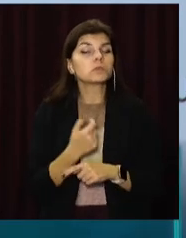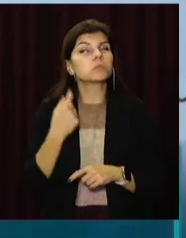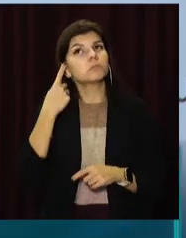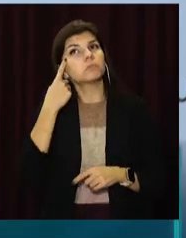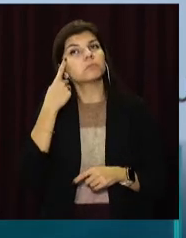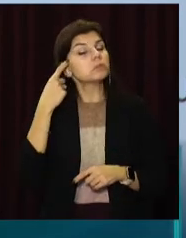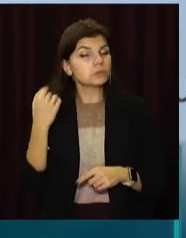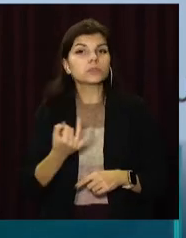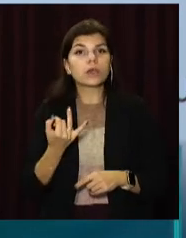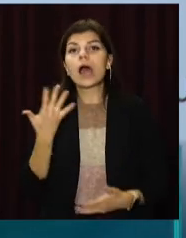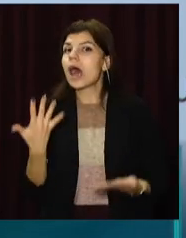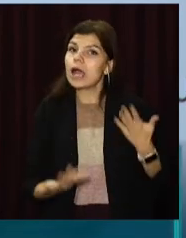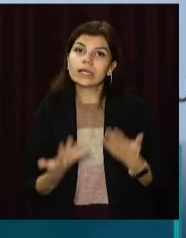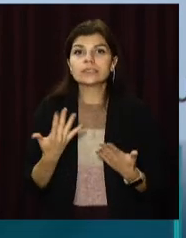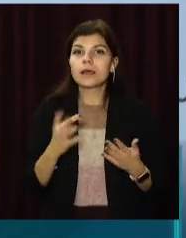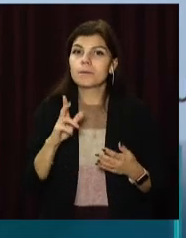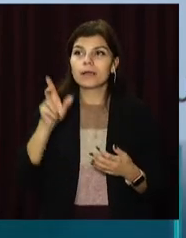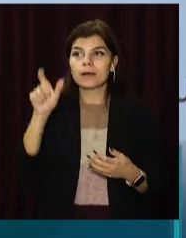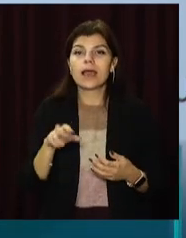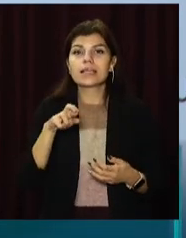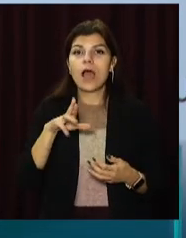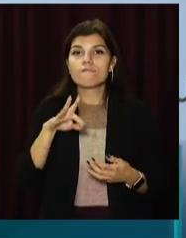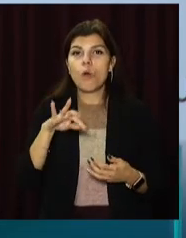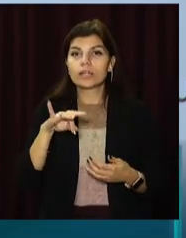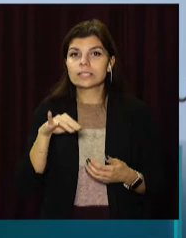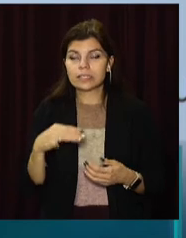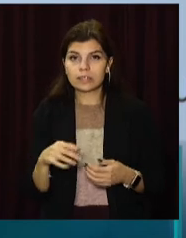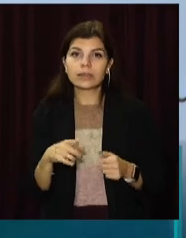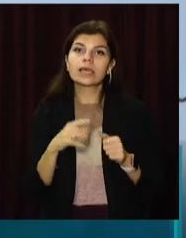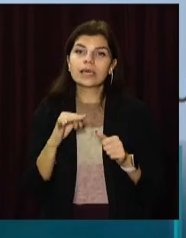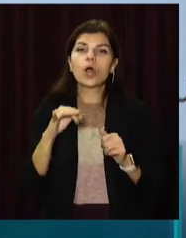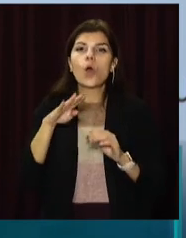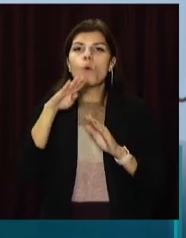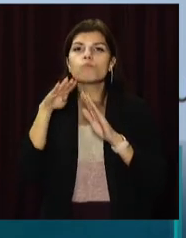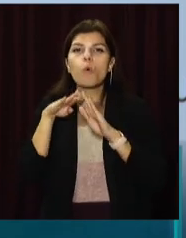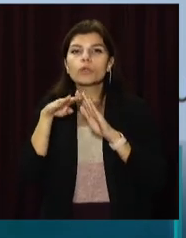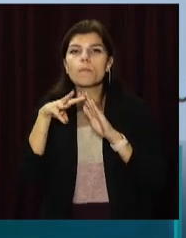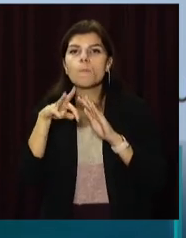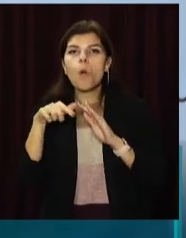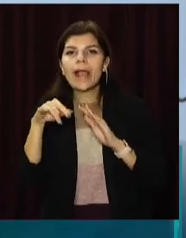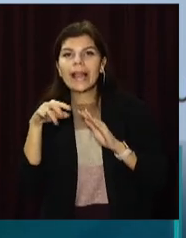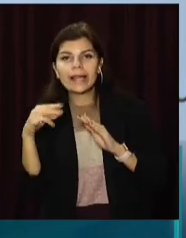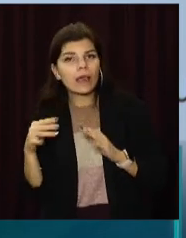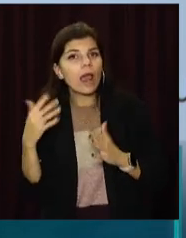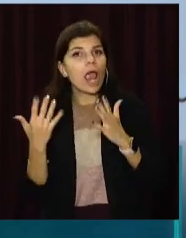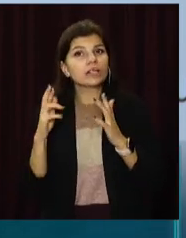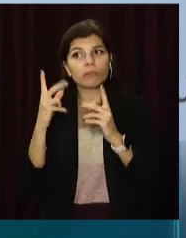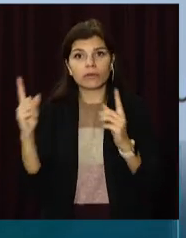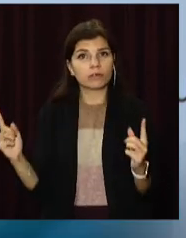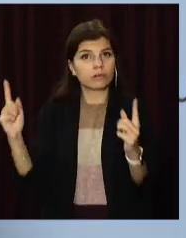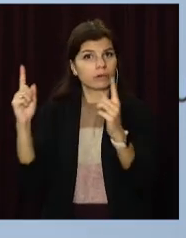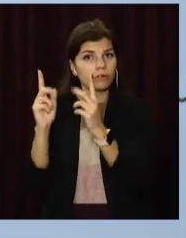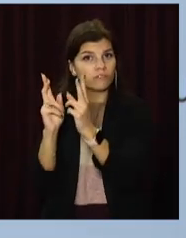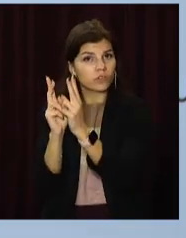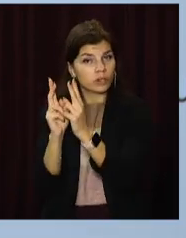б Яворницький і Підмогильний зустрілися? Але я